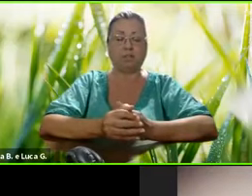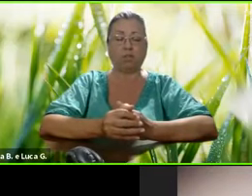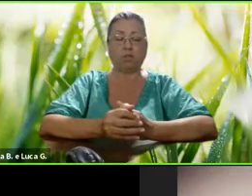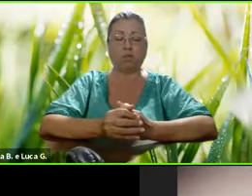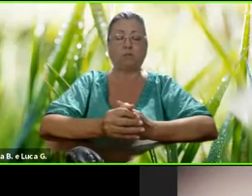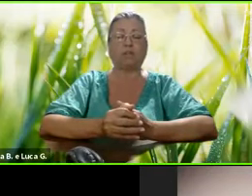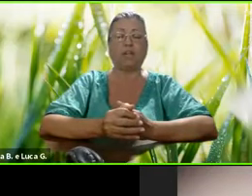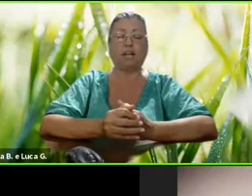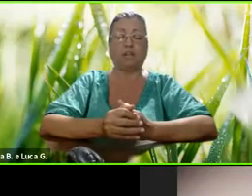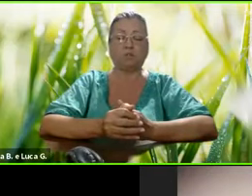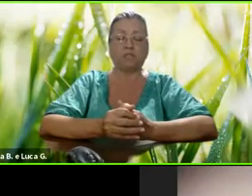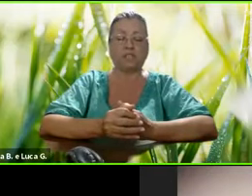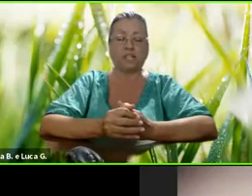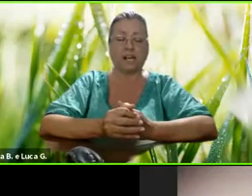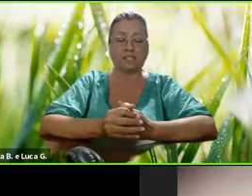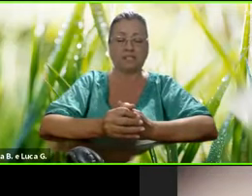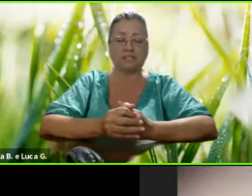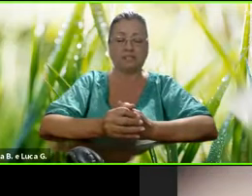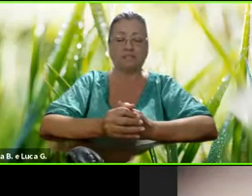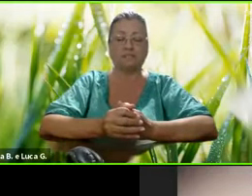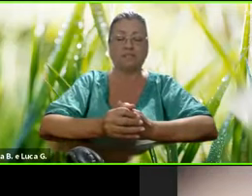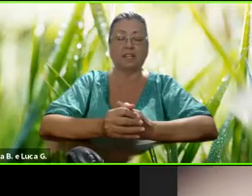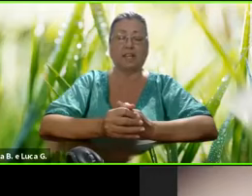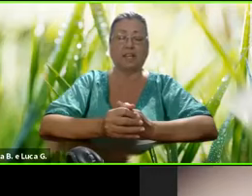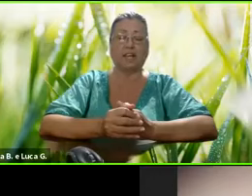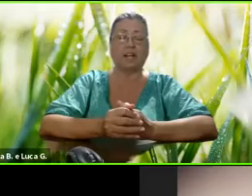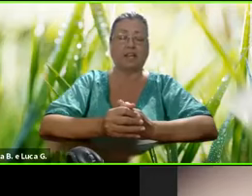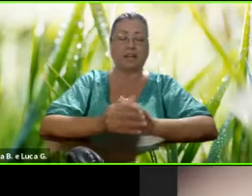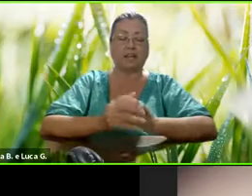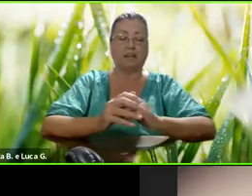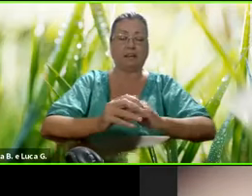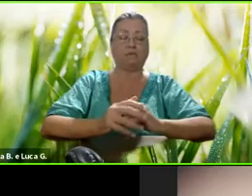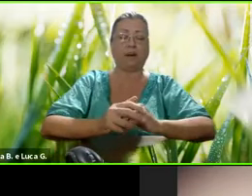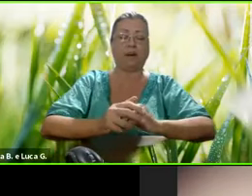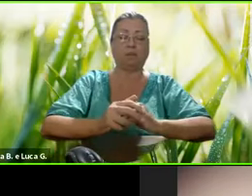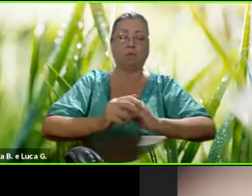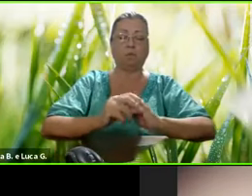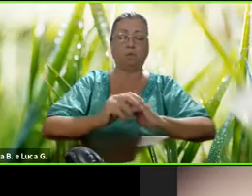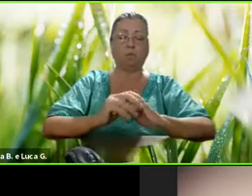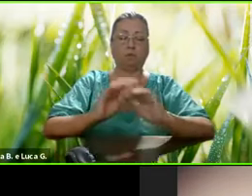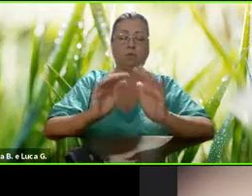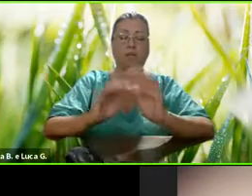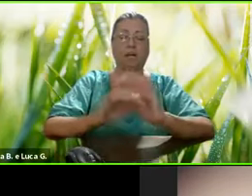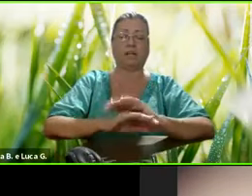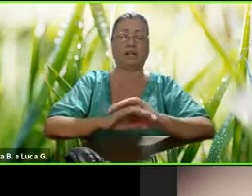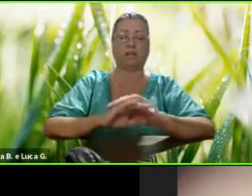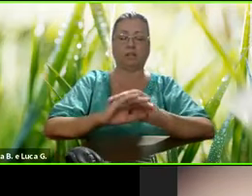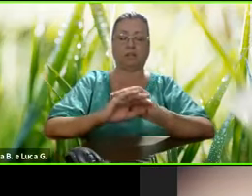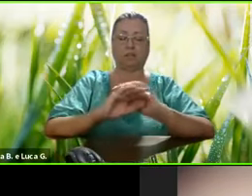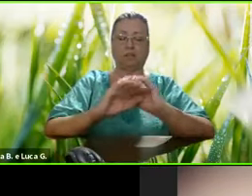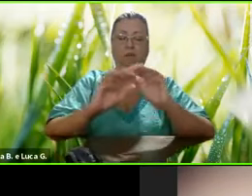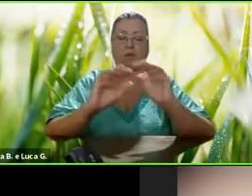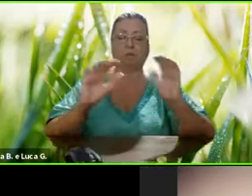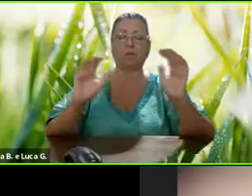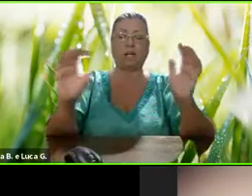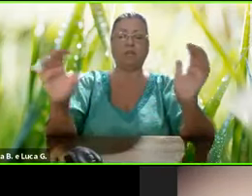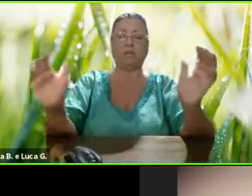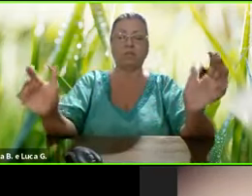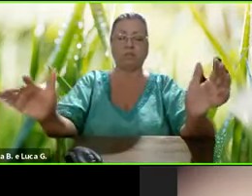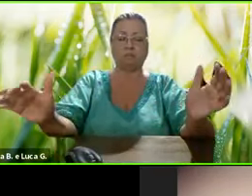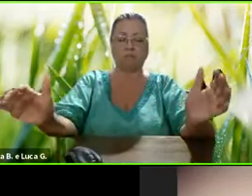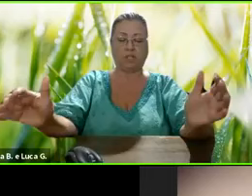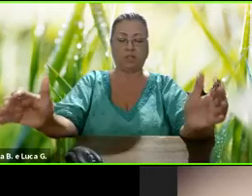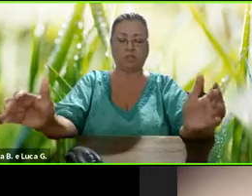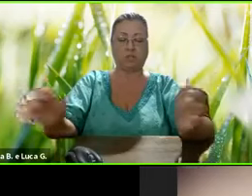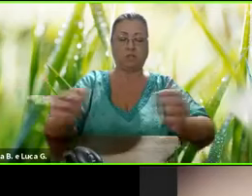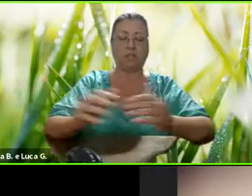spiriti benefattori proteggano queste case e fanno come un